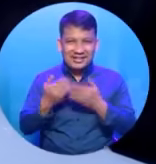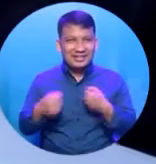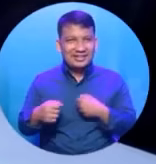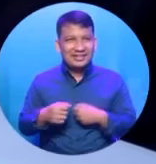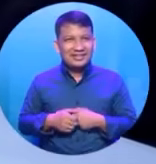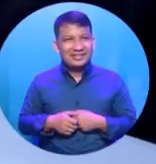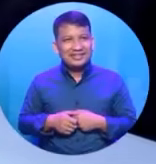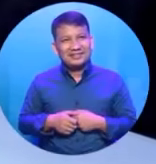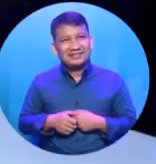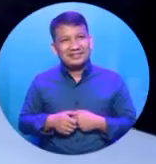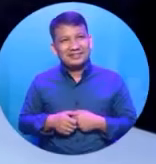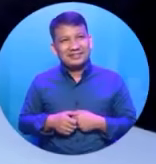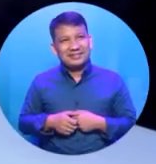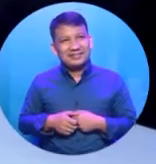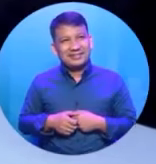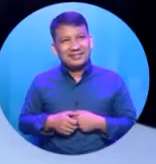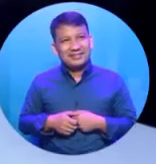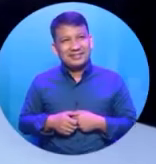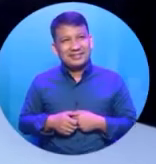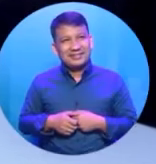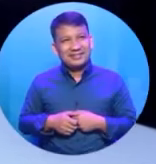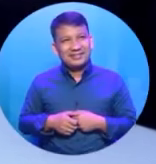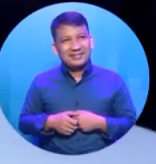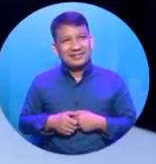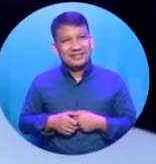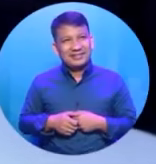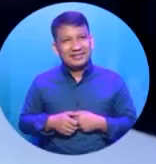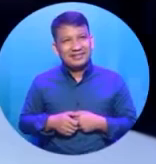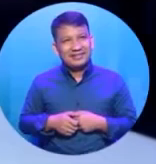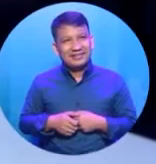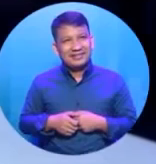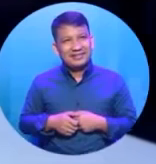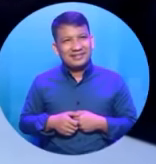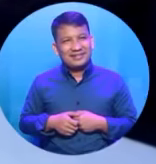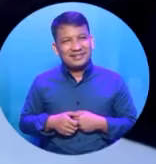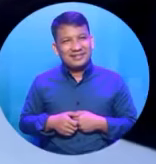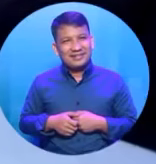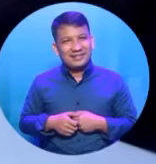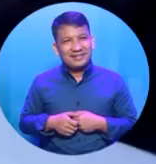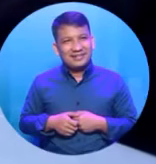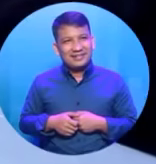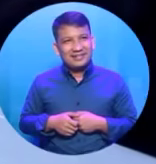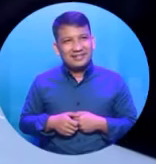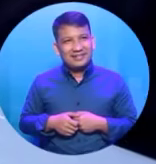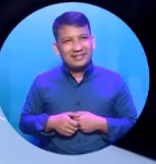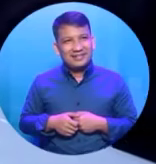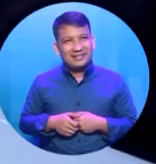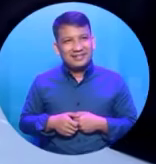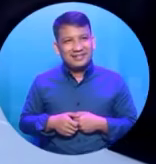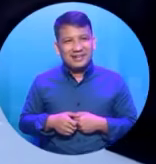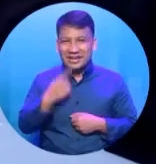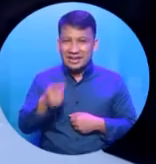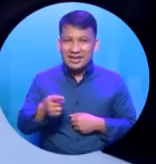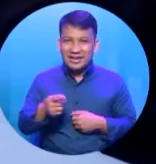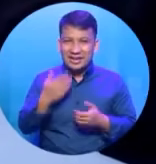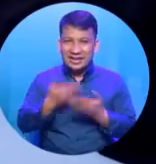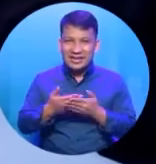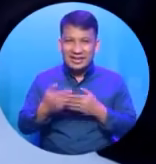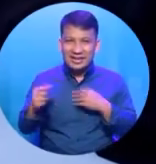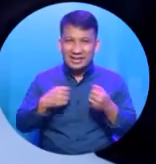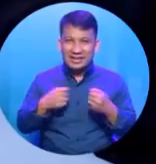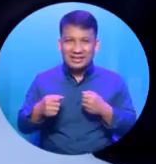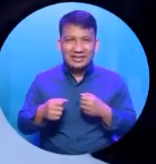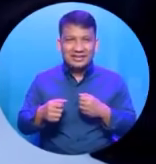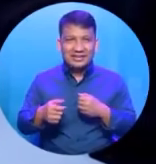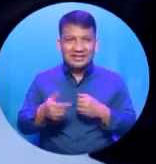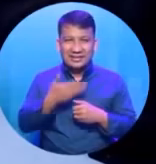natin. Okay. Thank you for being a good sport. Hindi, kasi silang lahat gumagalang doon. Thank you for being a good sport. Wag daw. Thank you for being a good sport.